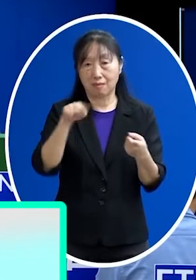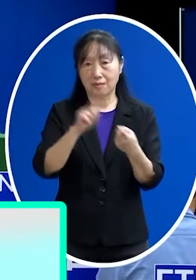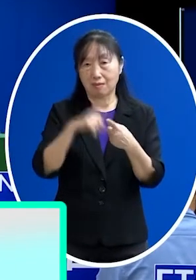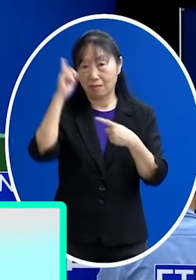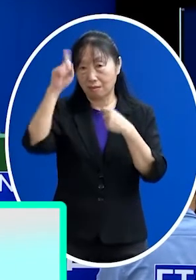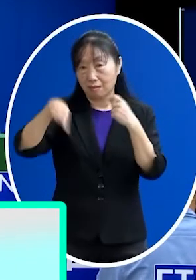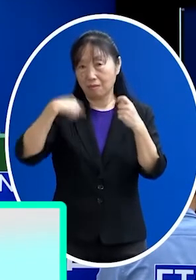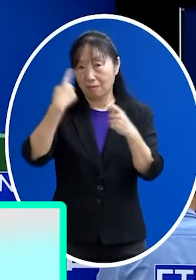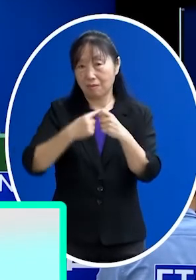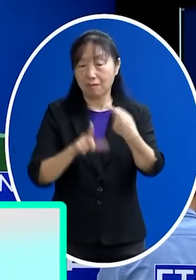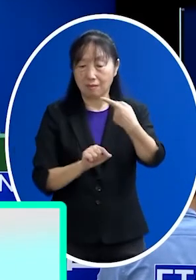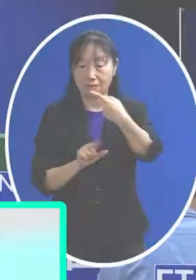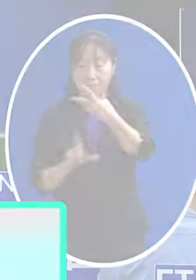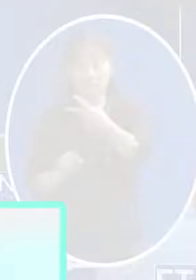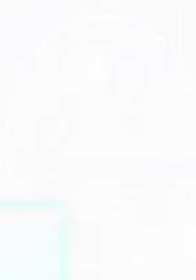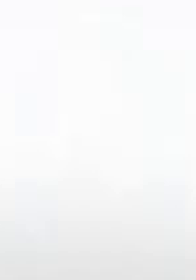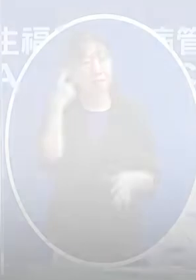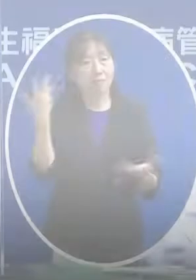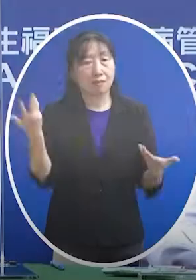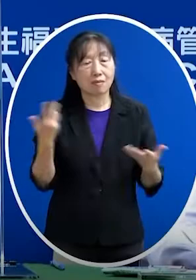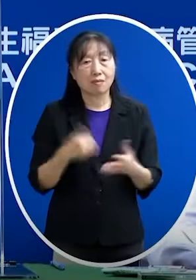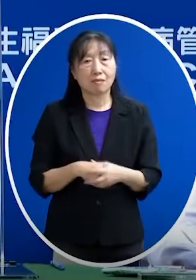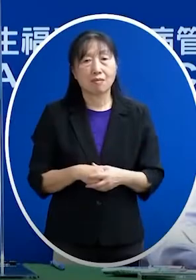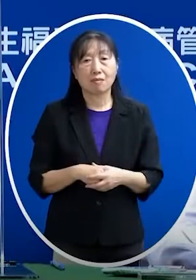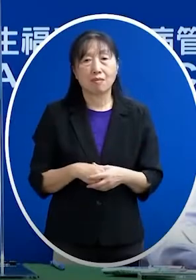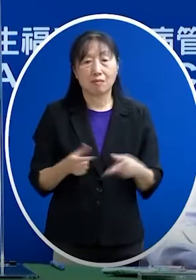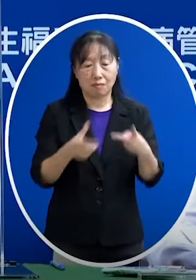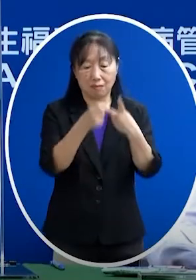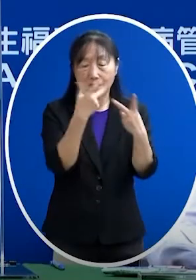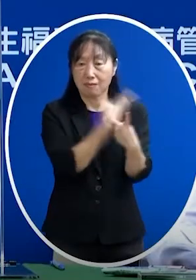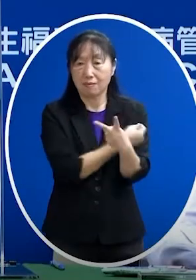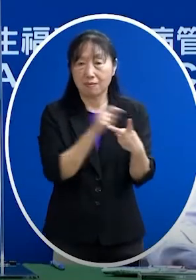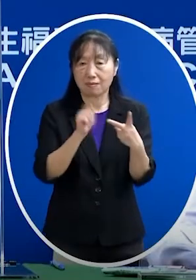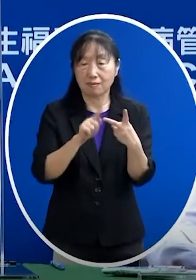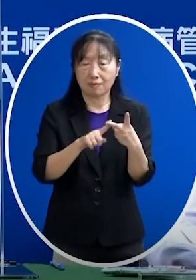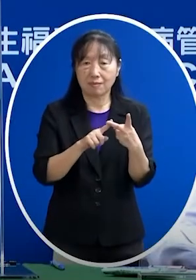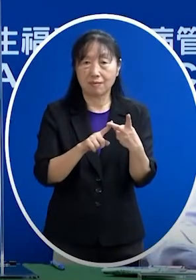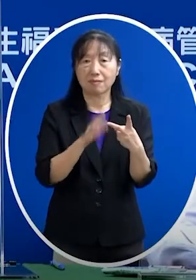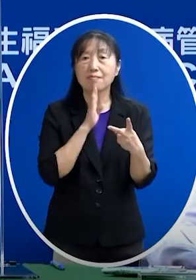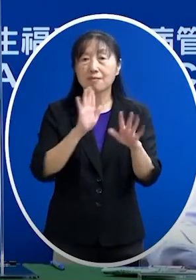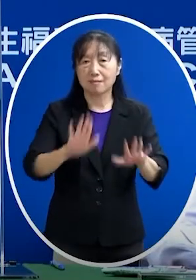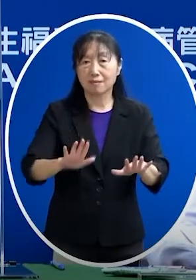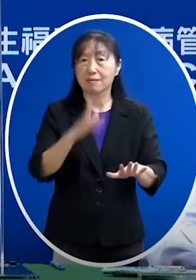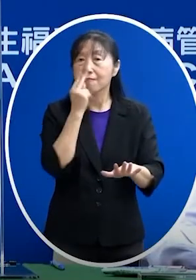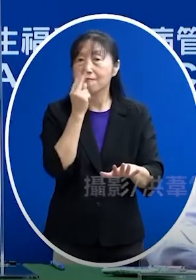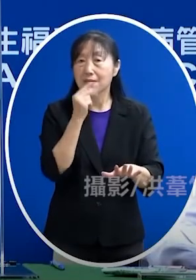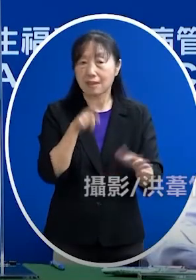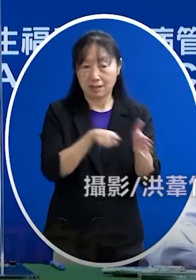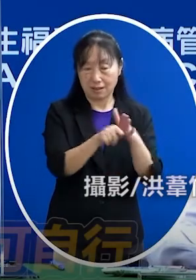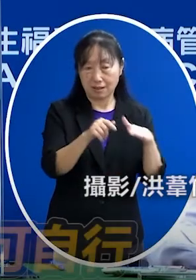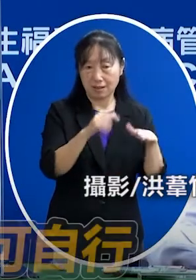明年的1、2月。指挥中心怎么看？ 有打第二剂这个事情呢，大概我们这个礼拜天专家